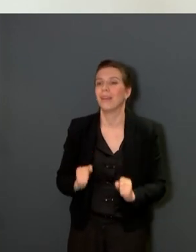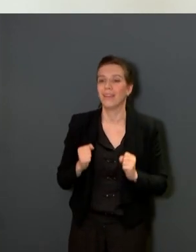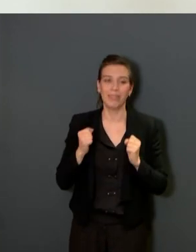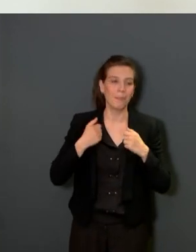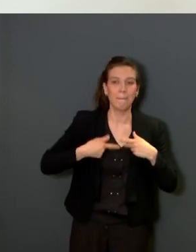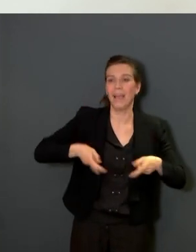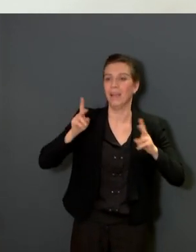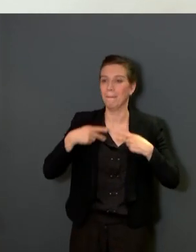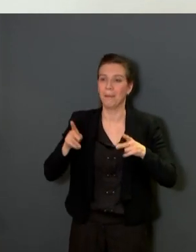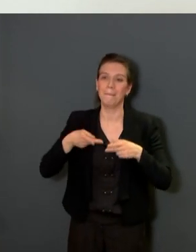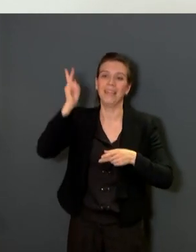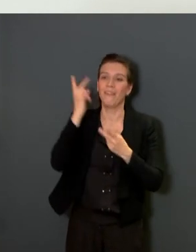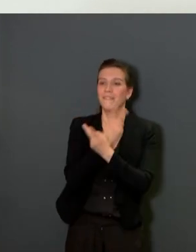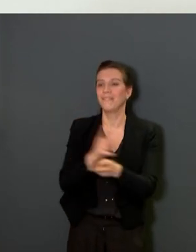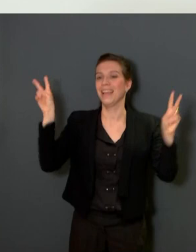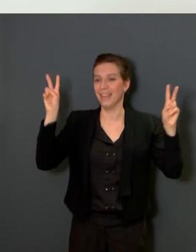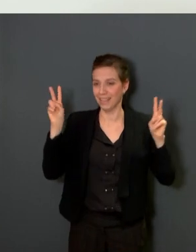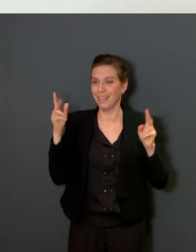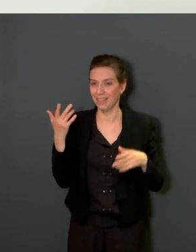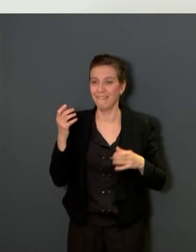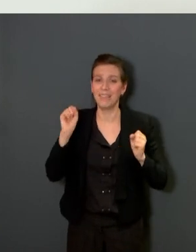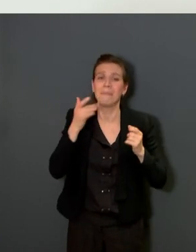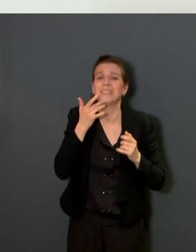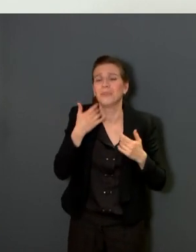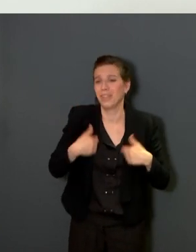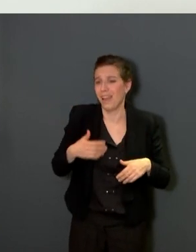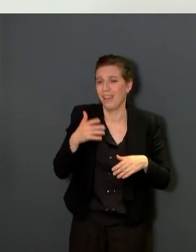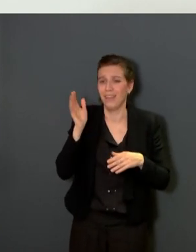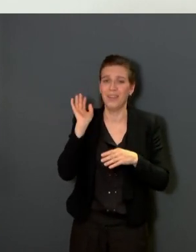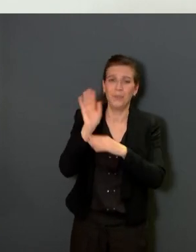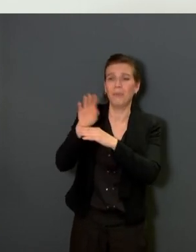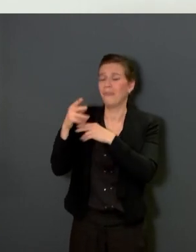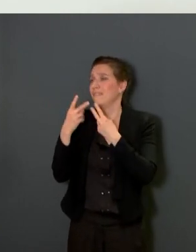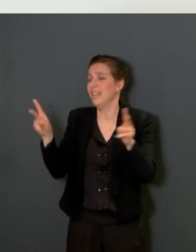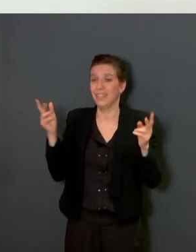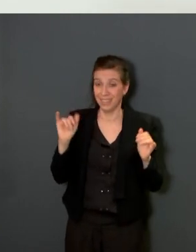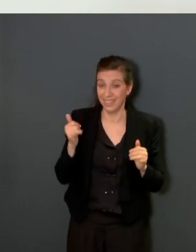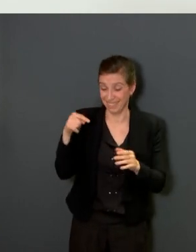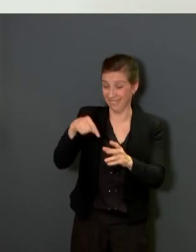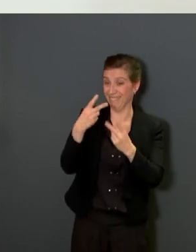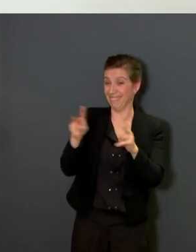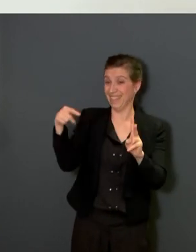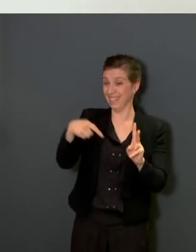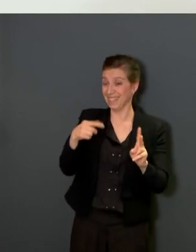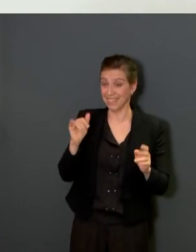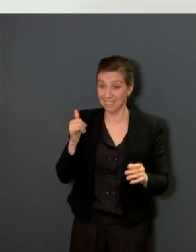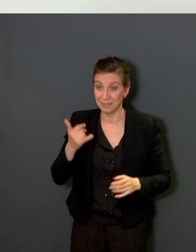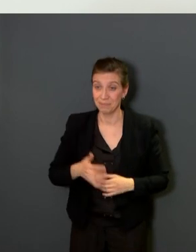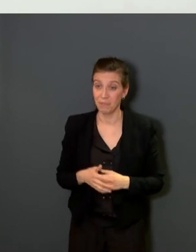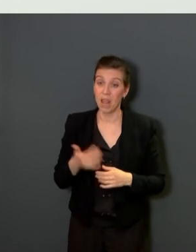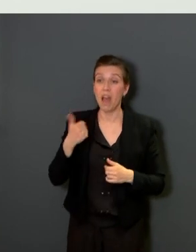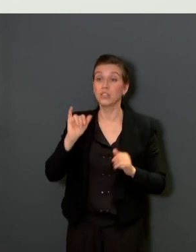naar die vrijheid waar dat we zo vaak over gesproken hebben. Maar mochten we dat op een ondoordachte, op een roekeloze manier